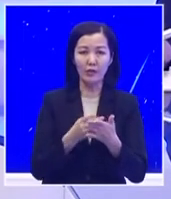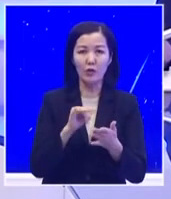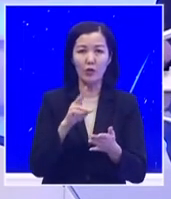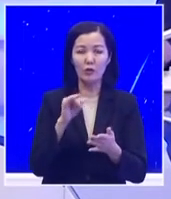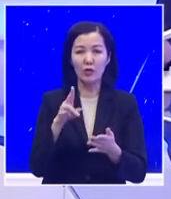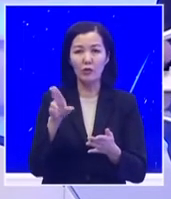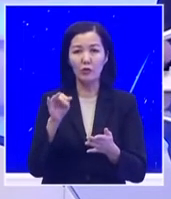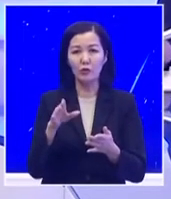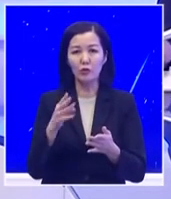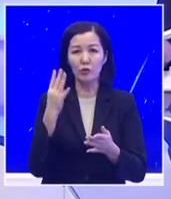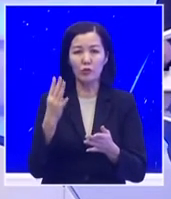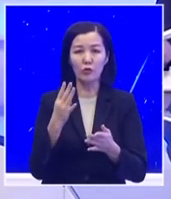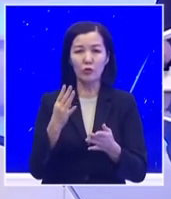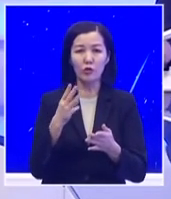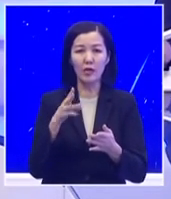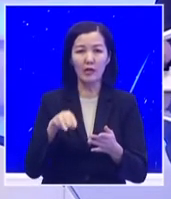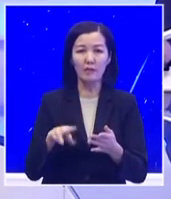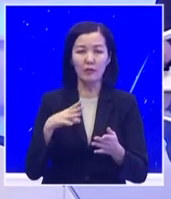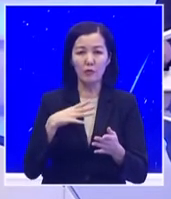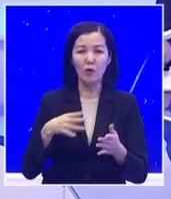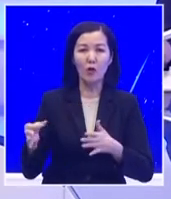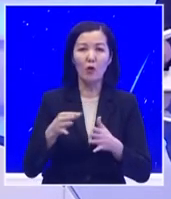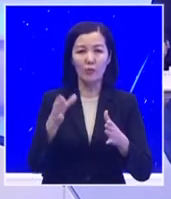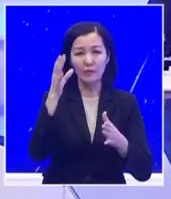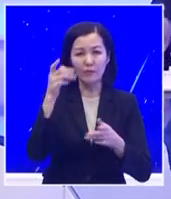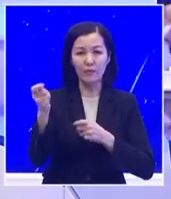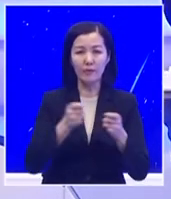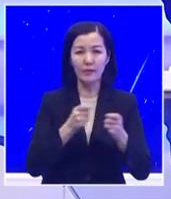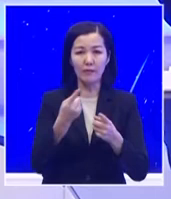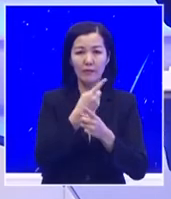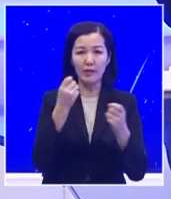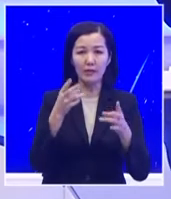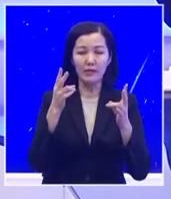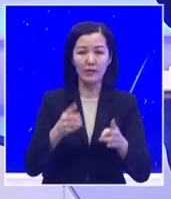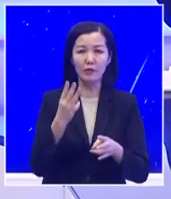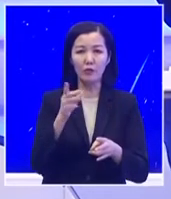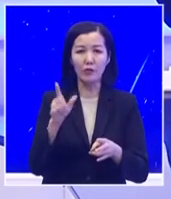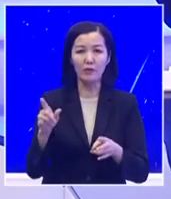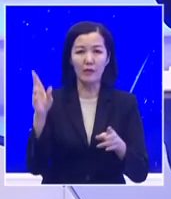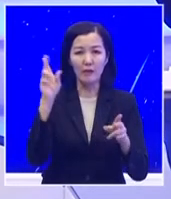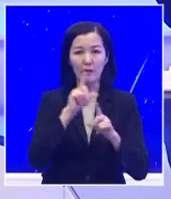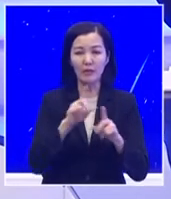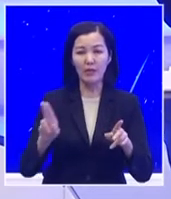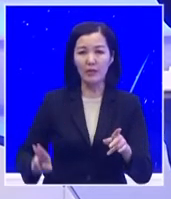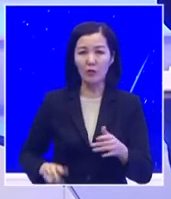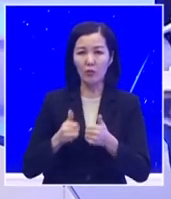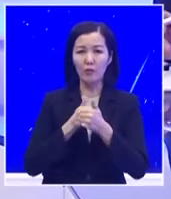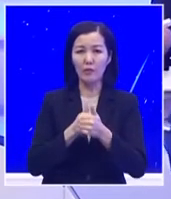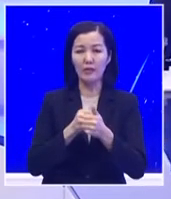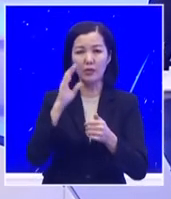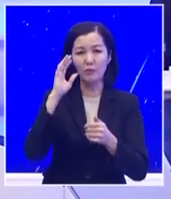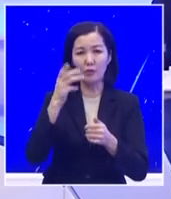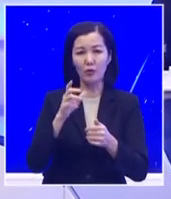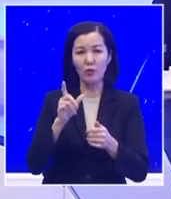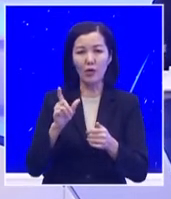Достық автожолының 4-ші шақырымында болған. Облыстық білім басқармасының мәліметінше зардап шеккен 3 азамат мектеп директорының орынбасары